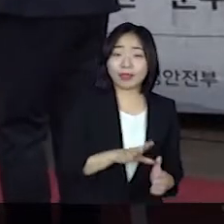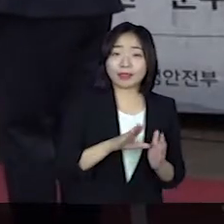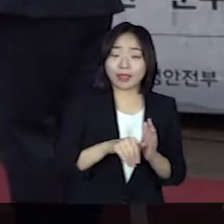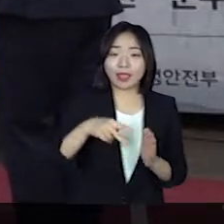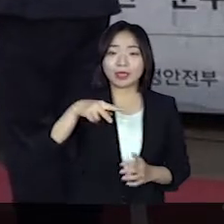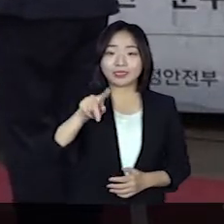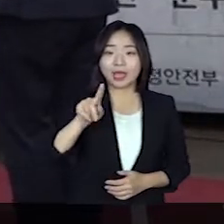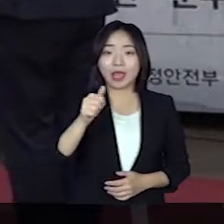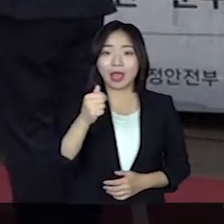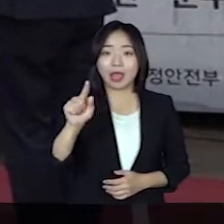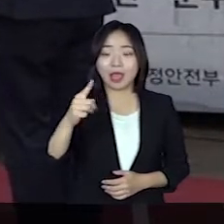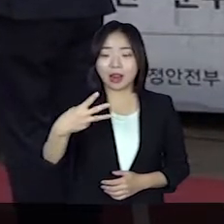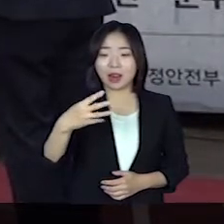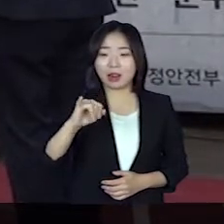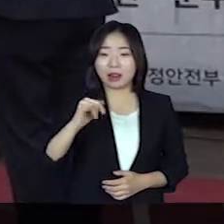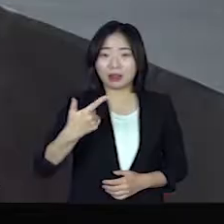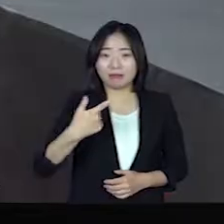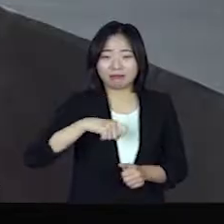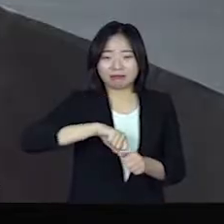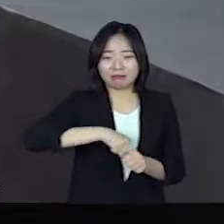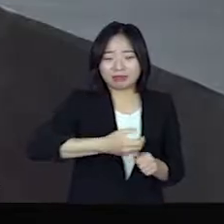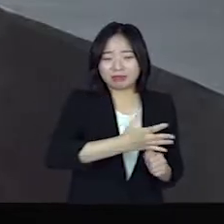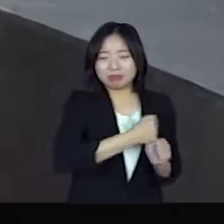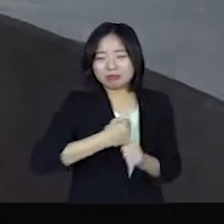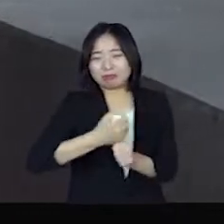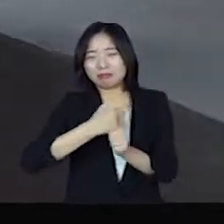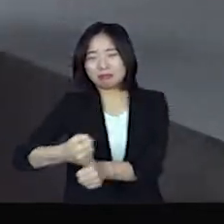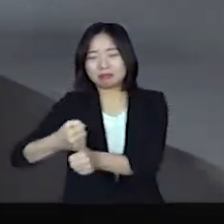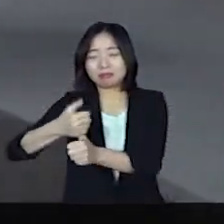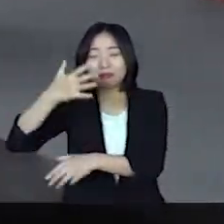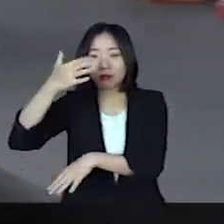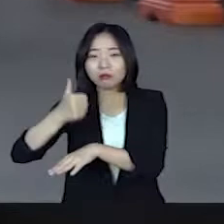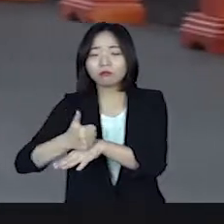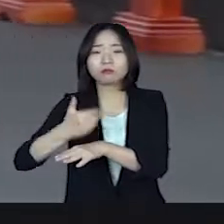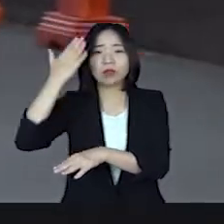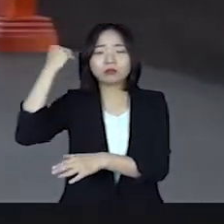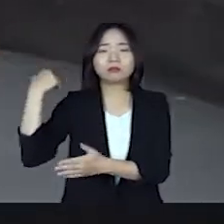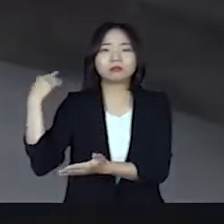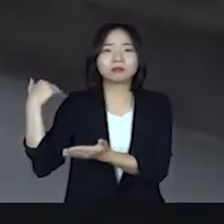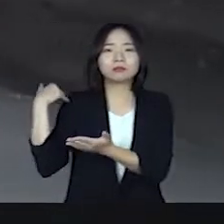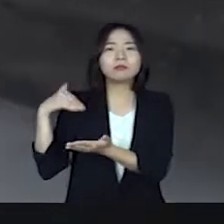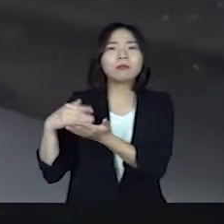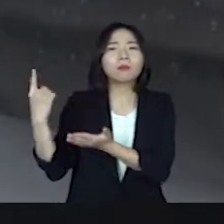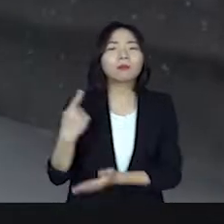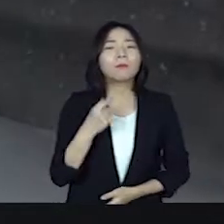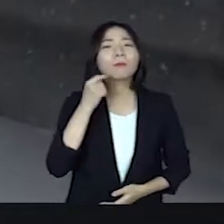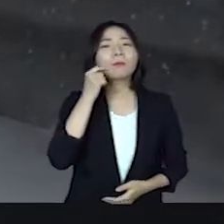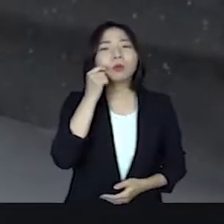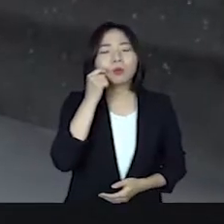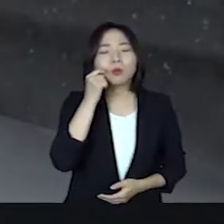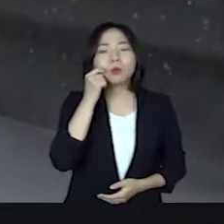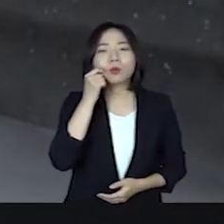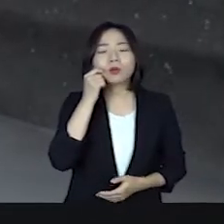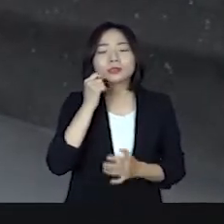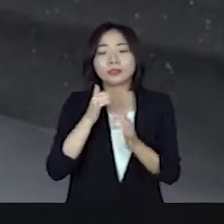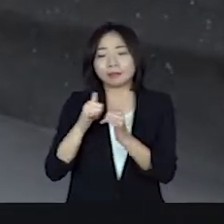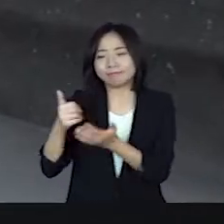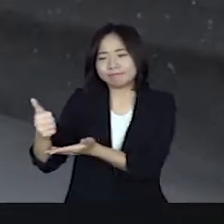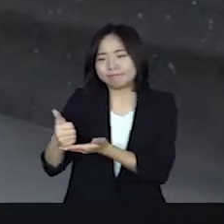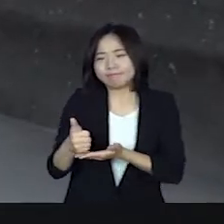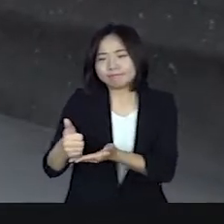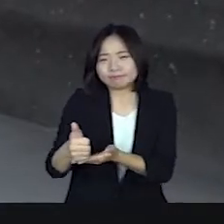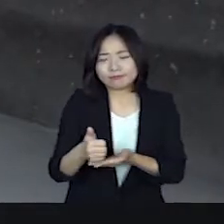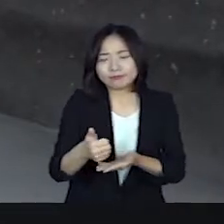일제강점기에 사할린으로 강제동원되어 끝내 돌아오지 못하고 고인이 된 분들의 유해를 모셔와 천안 국립 망향의